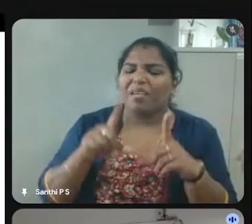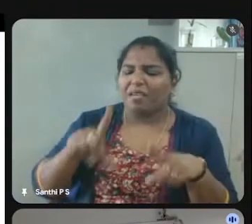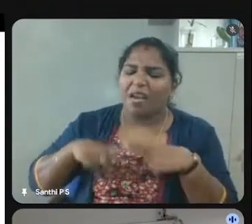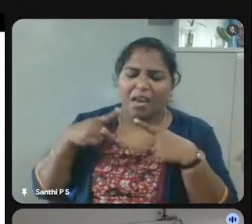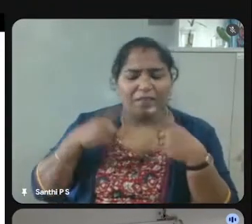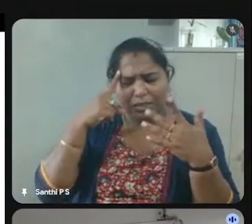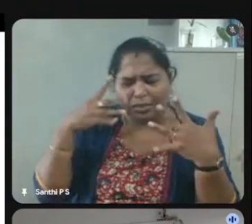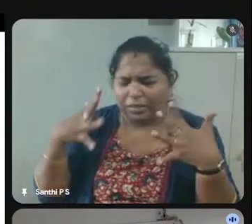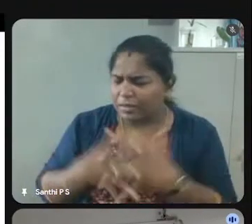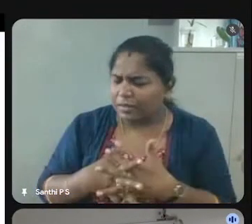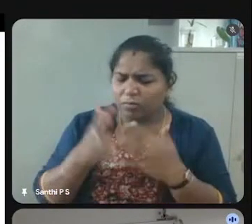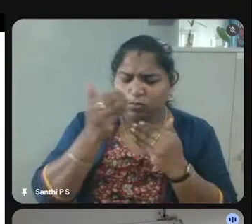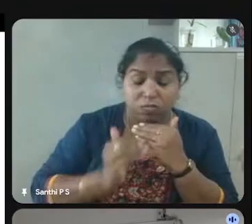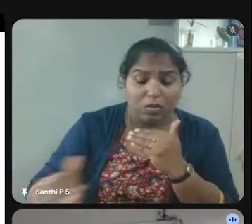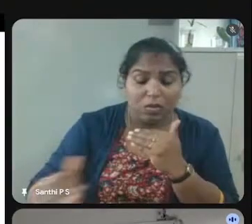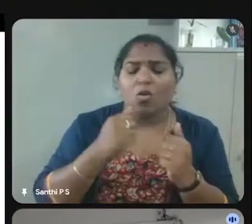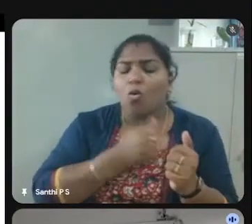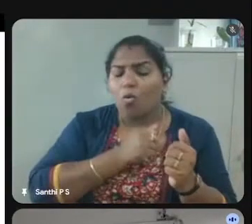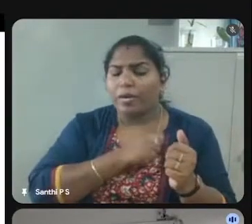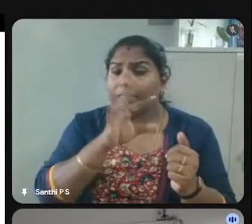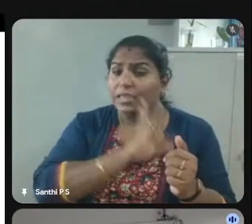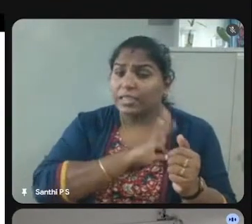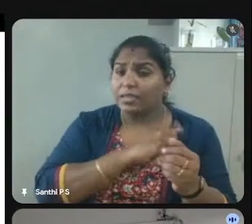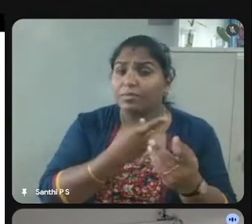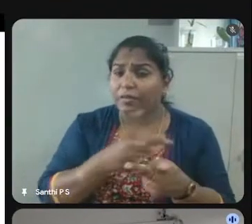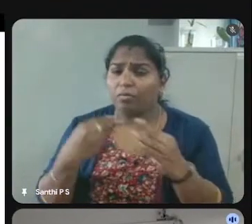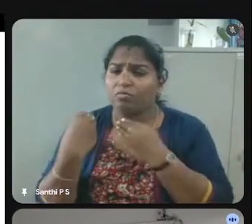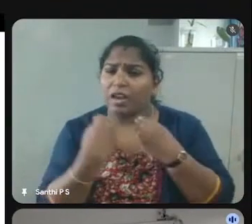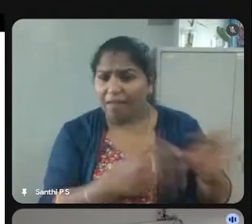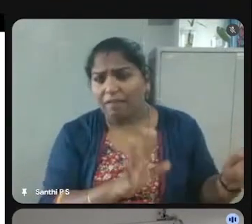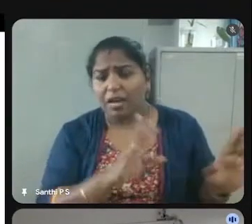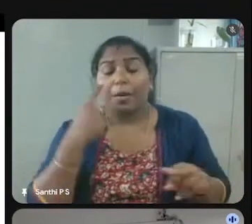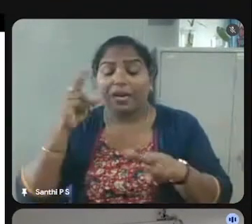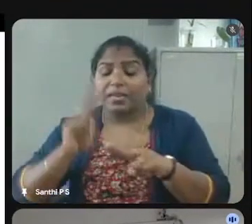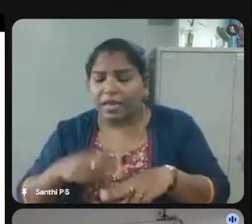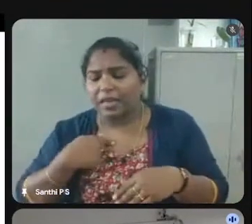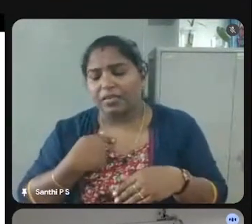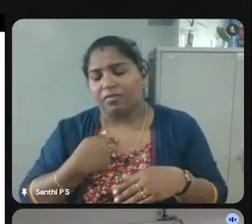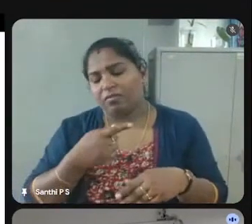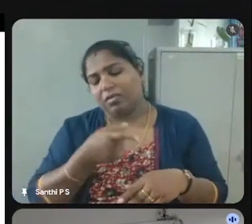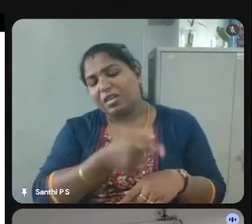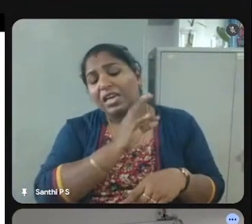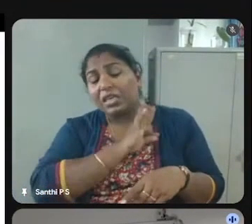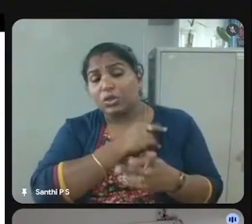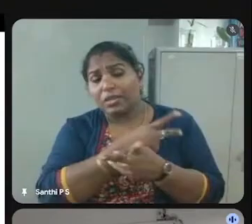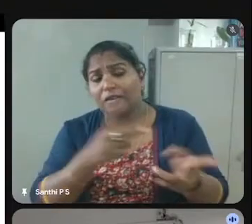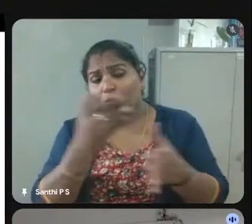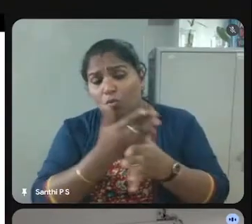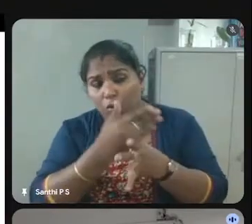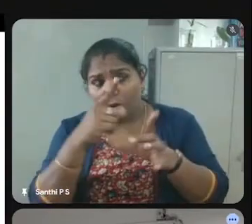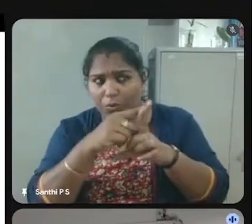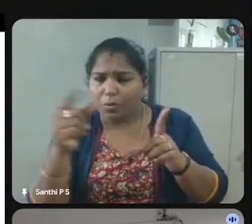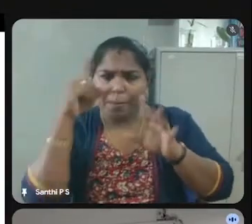സ്ട്രെസ്ഫുൾ സിറ്റുവേഷൻ ആയതുകൊണ്ട് എനിക്ക് അതൊന്നും സാധിക്കുന്നില്ല, പക്ഷെ അതൊക്കെ ചെയ്താൽ എനിക്ക് കുറച്ച് സമയമെങ്കിലും ഒന്ന് കാമായിട്ട് സ്വസ്ഥമായിട്ട് ഇരിക്കാൻ